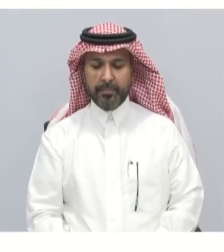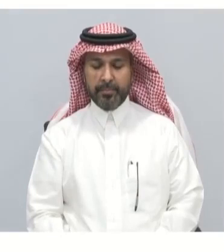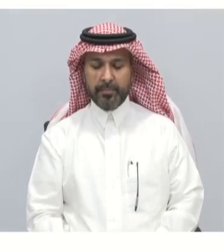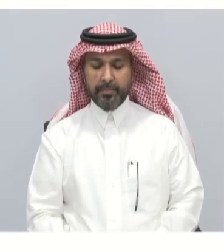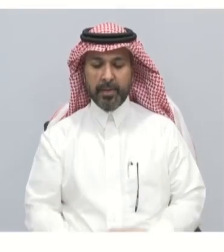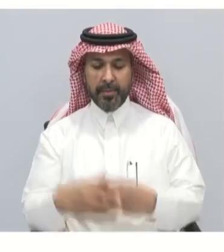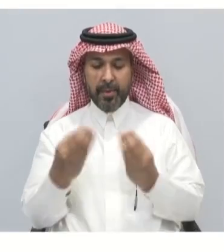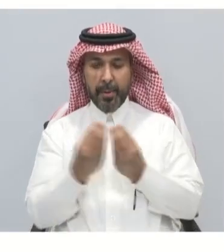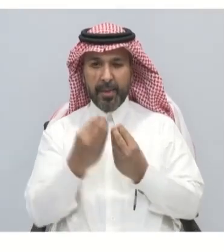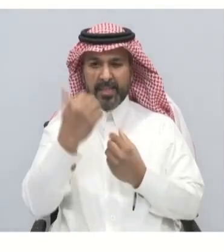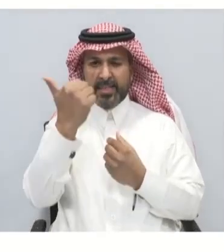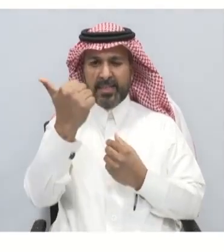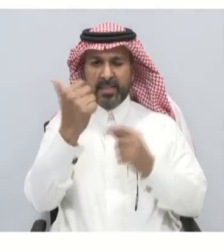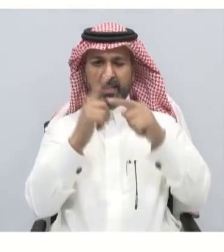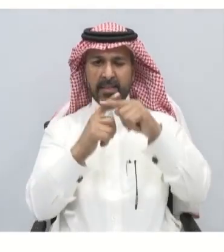الريال